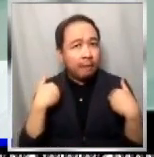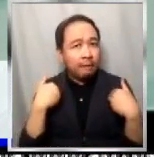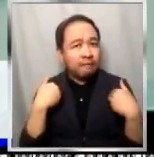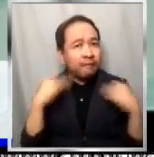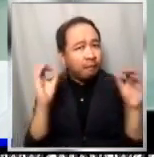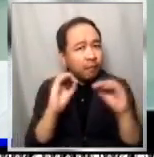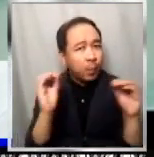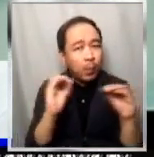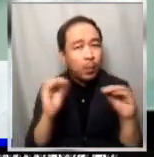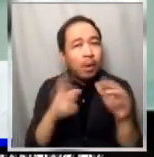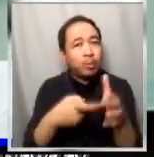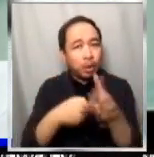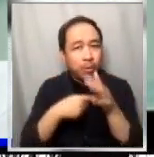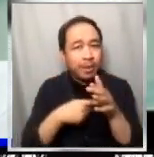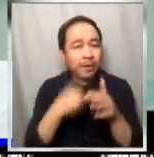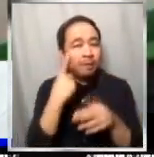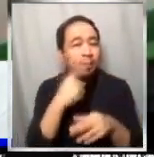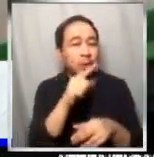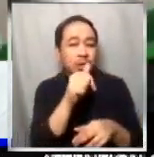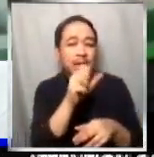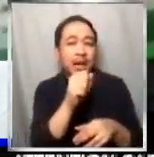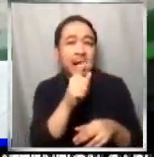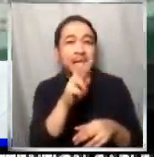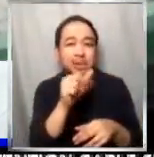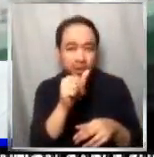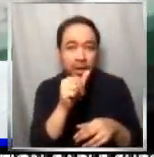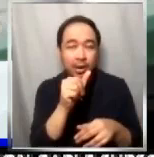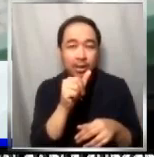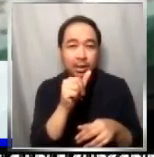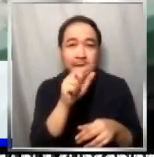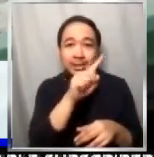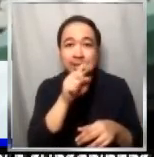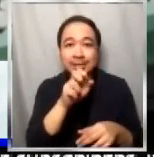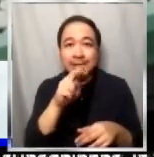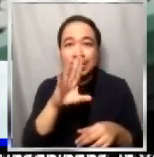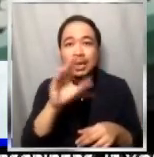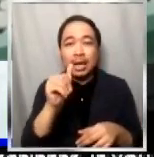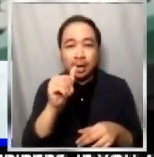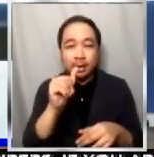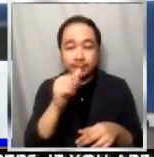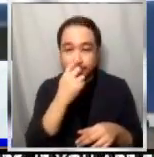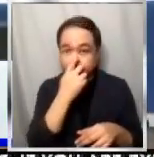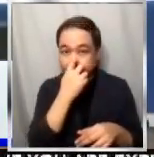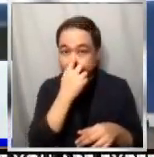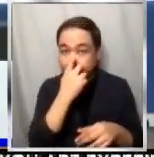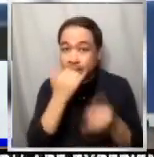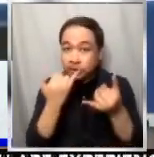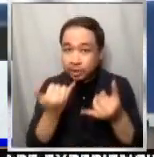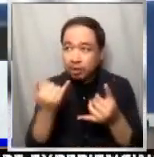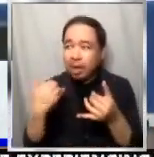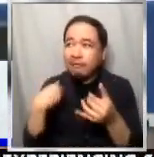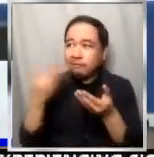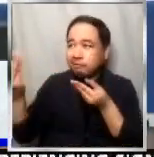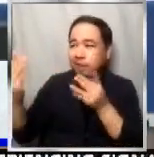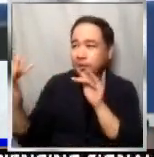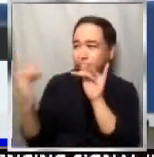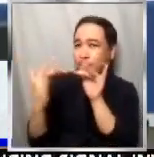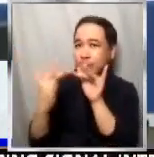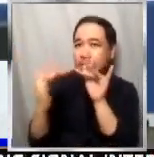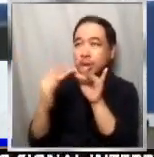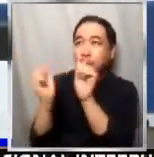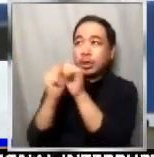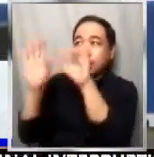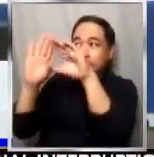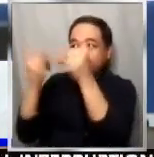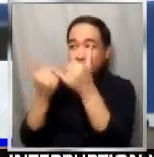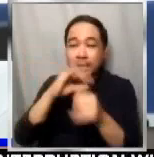of AstraZeneca for further exchange of letters between the manufacturer and the Philippine